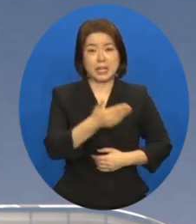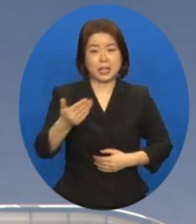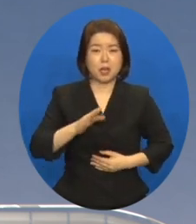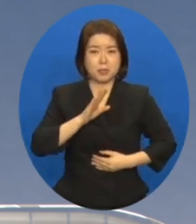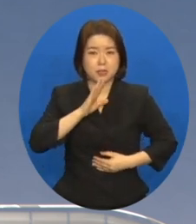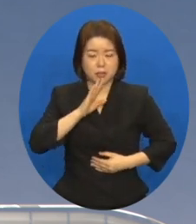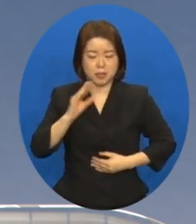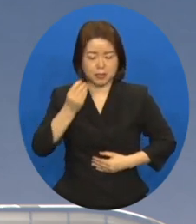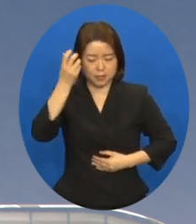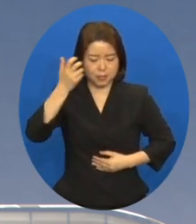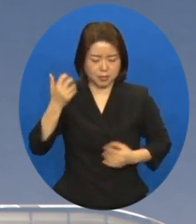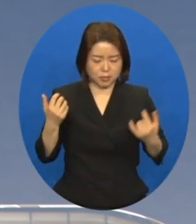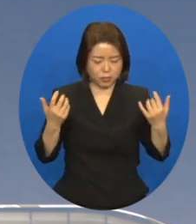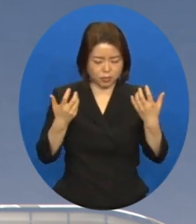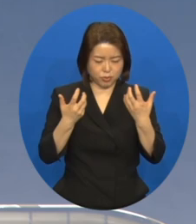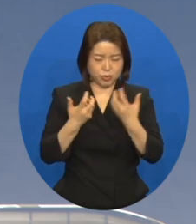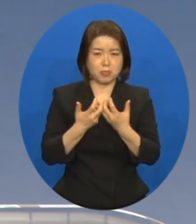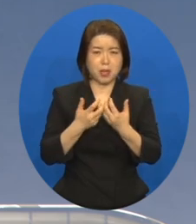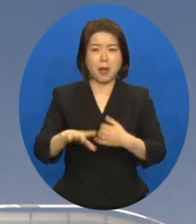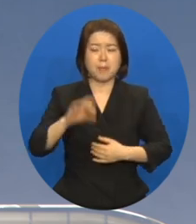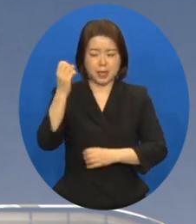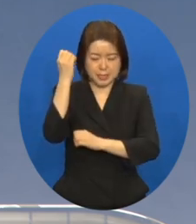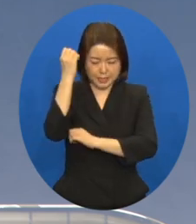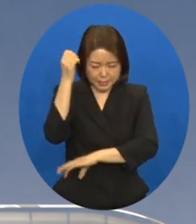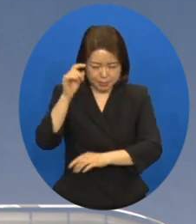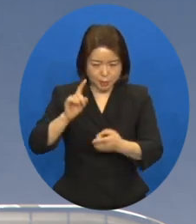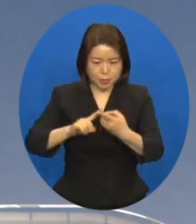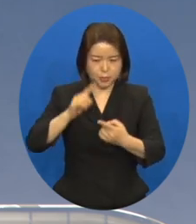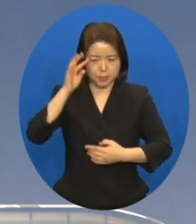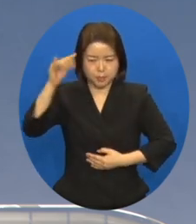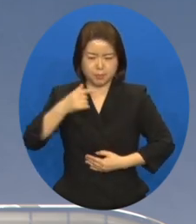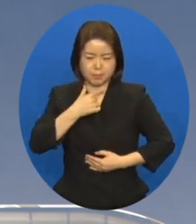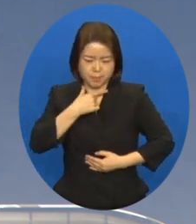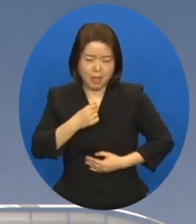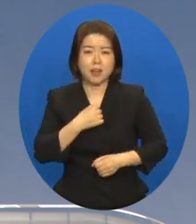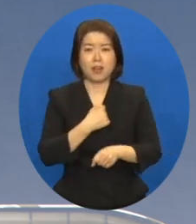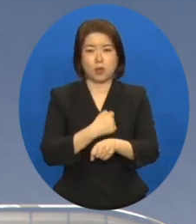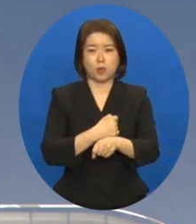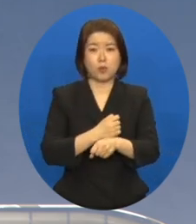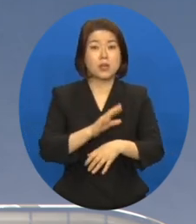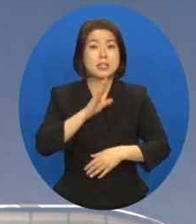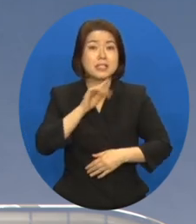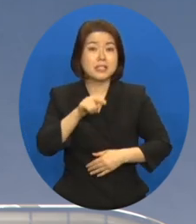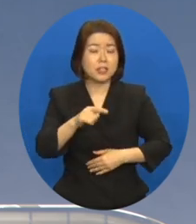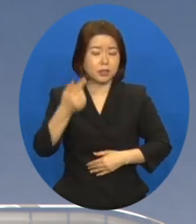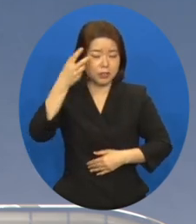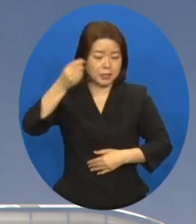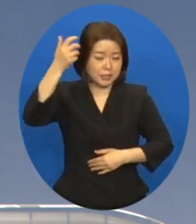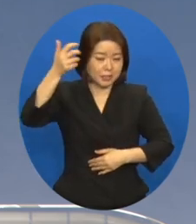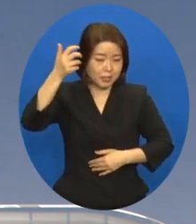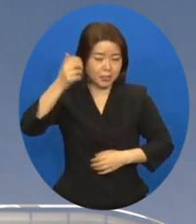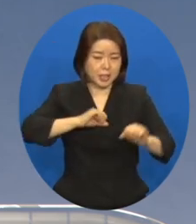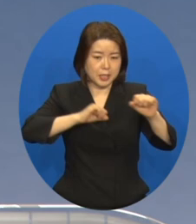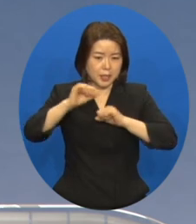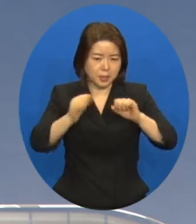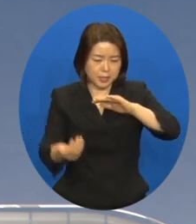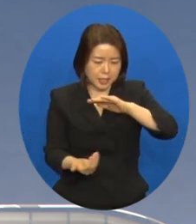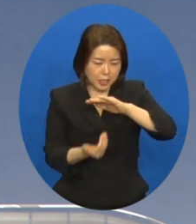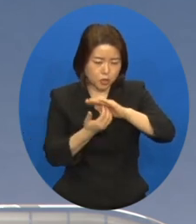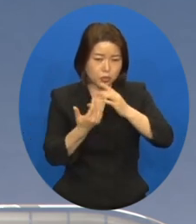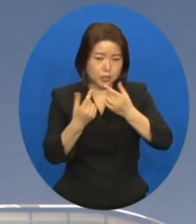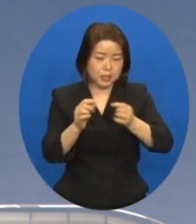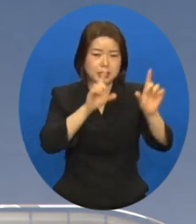성령의 충만함을 먼저 기본적으로 사모하고 실제로 그 성령의 역사가 일어나는 삶을 살아야 하는